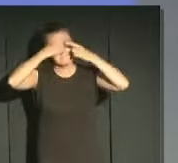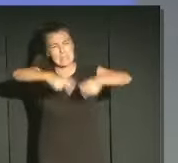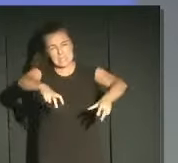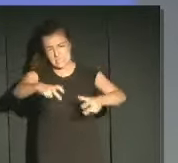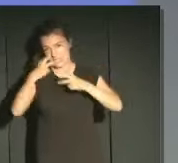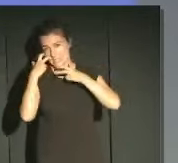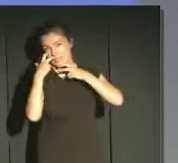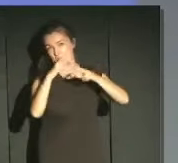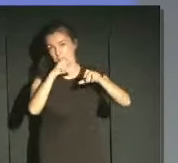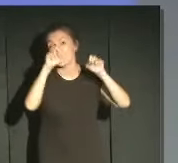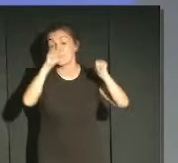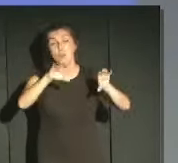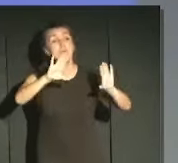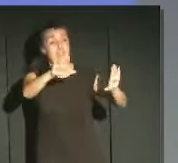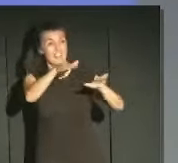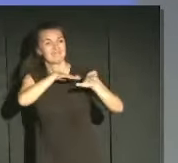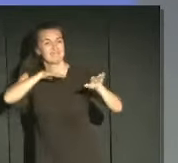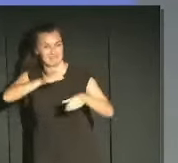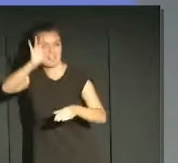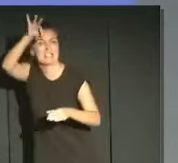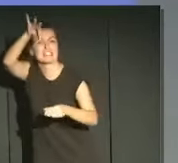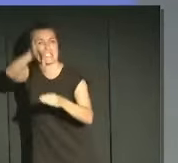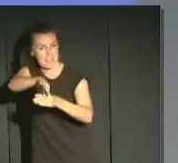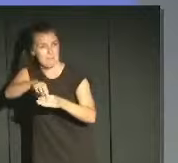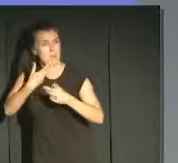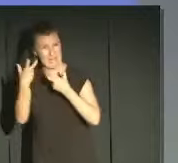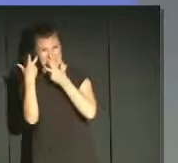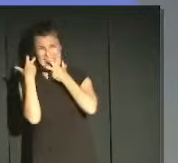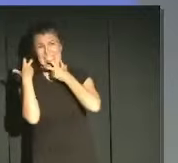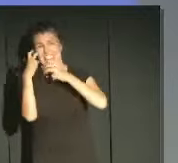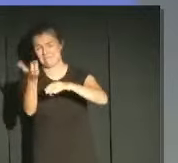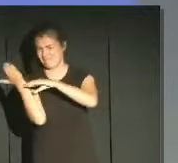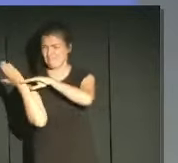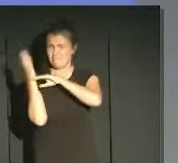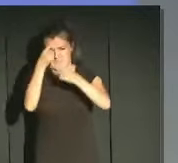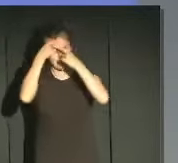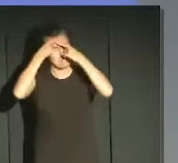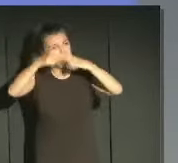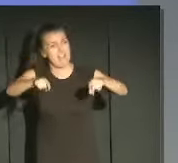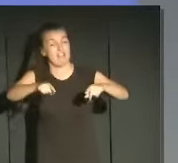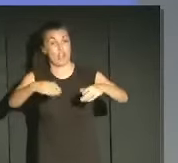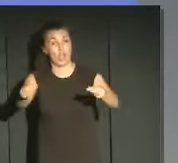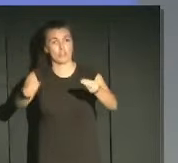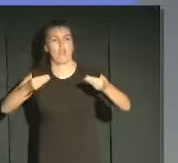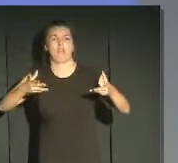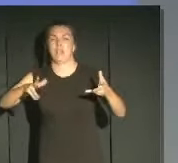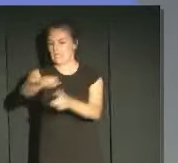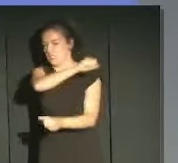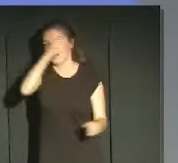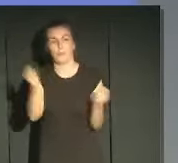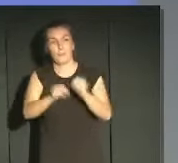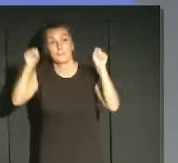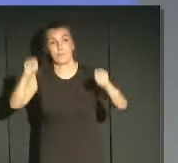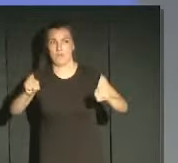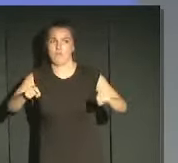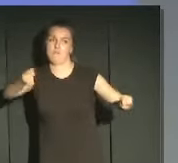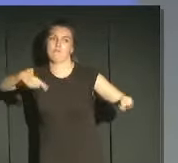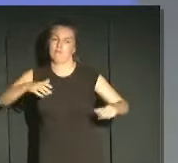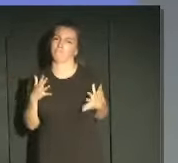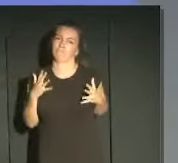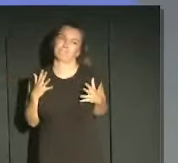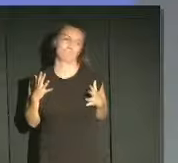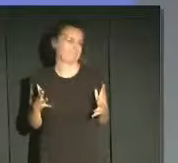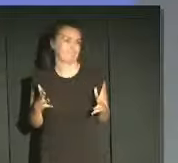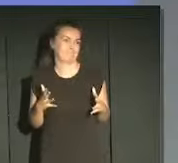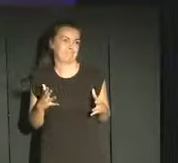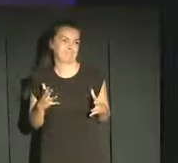utilisez aussi votre bulletin de vote pour hurler votre désaccord et pour nous donner le pouvoir de tout changer le 8 juin prochain on compte sur vous en campagne